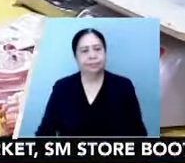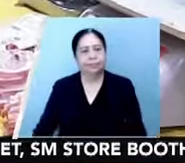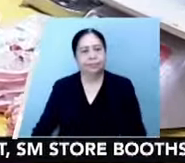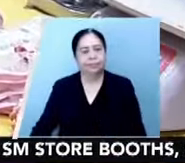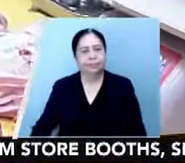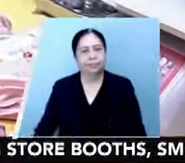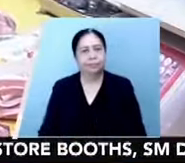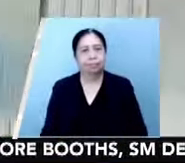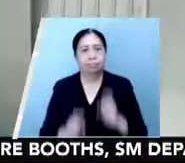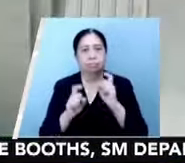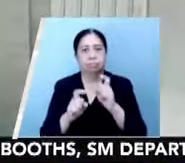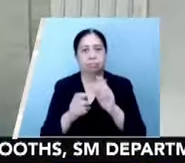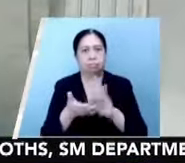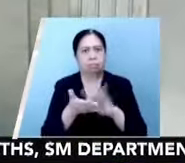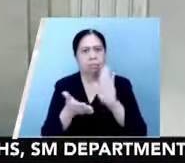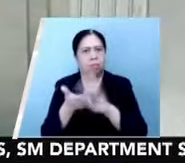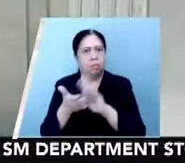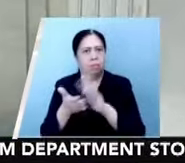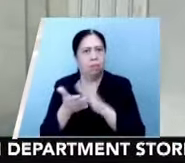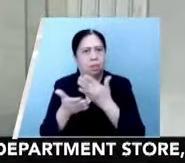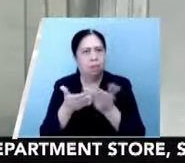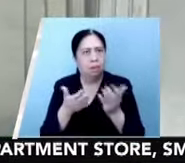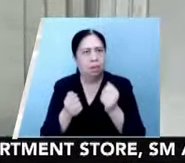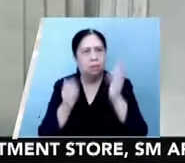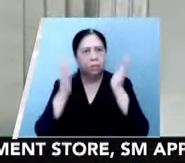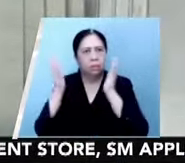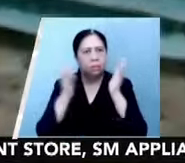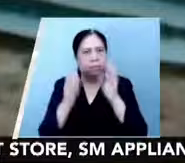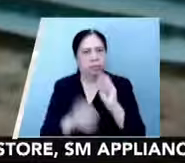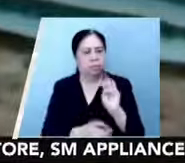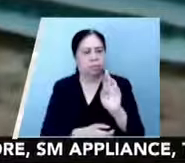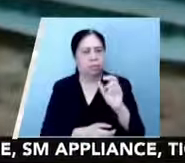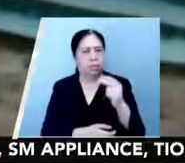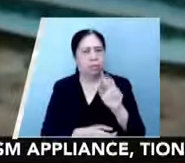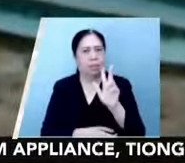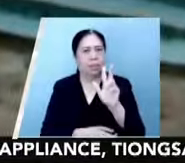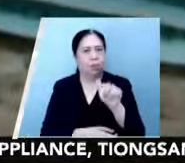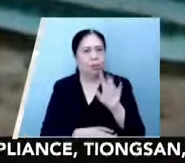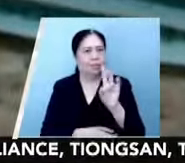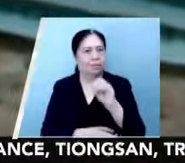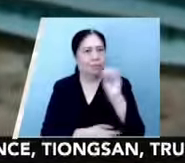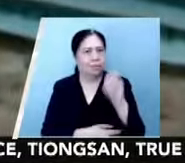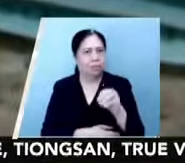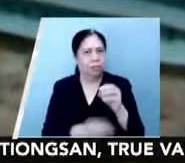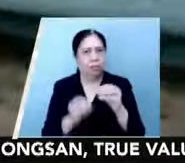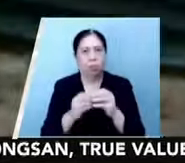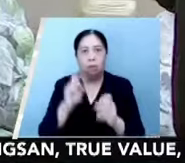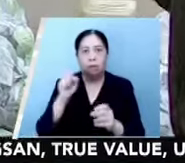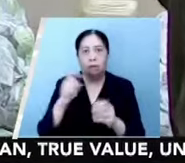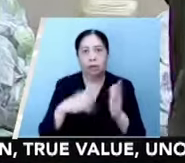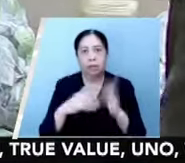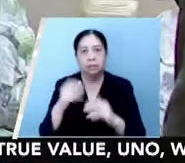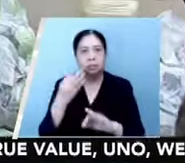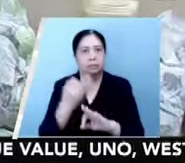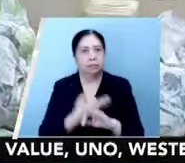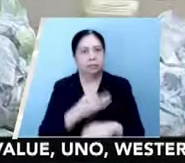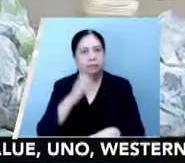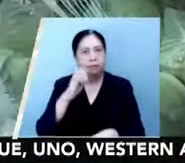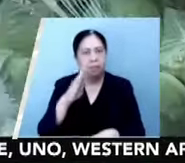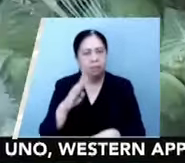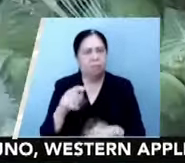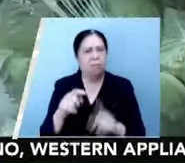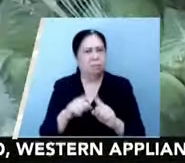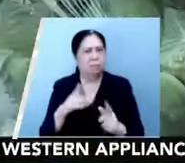Bumilis ang pagmahal ng mga bilihin at serbisyo nitong Marso ng 3.7%, mas mabilis kaysa noong Pebrero. Pero mas ramdam yan